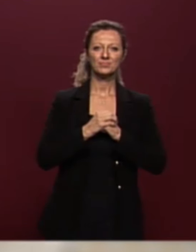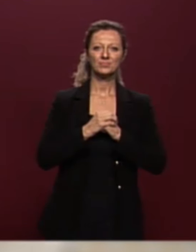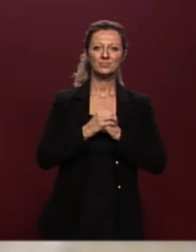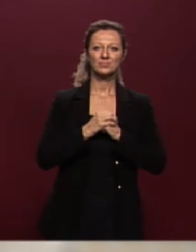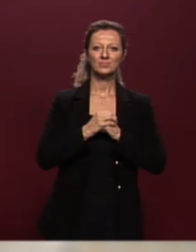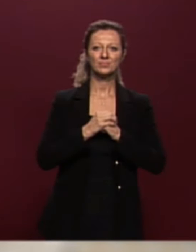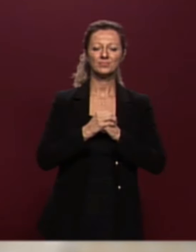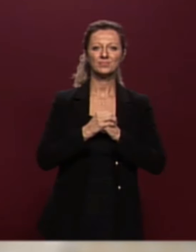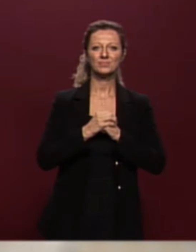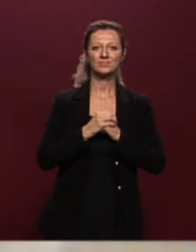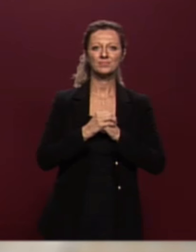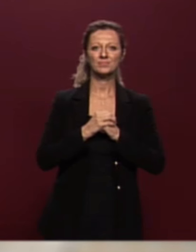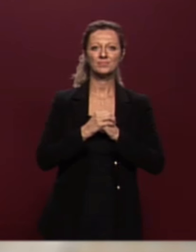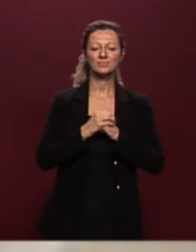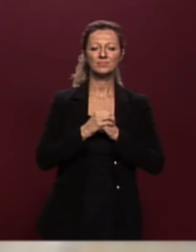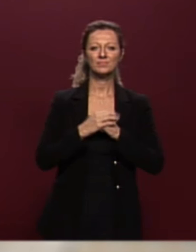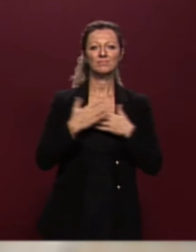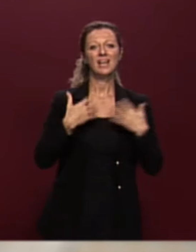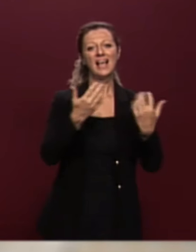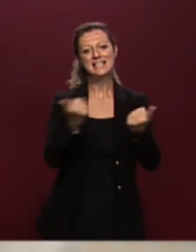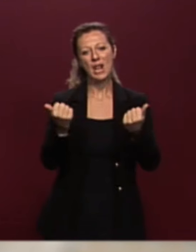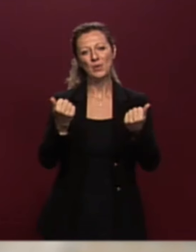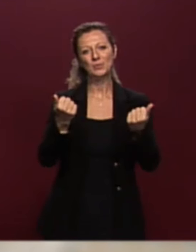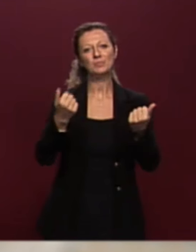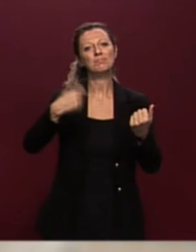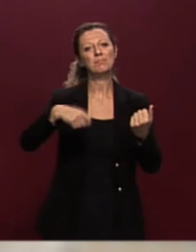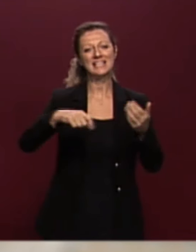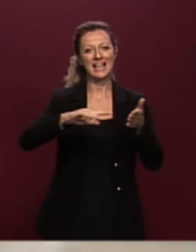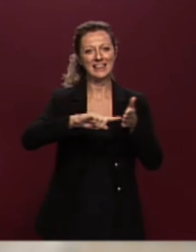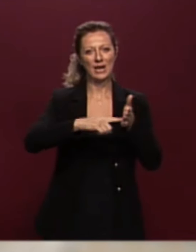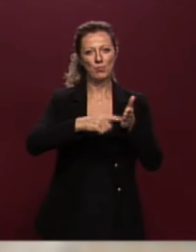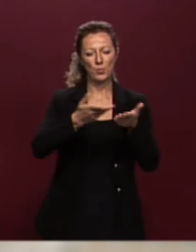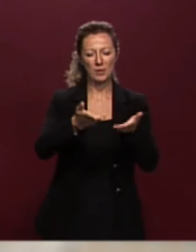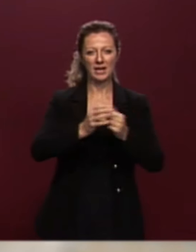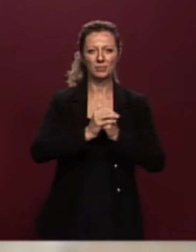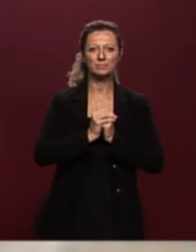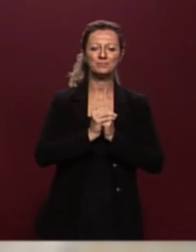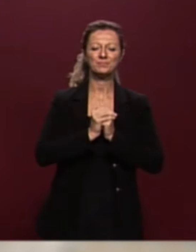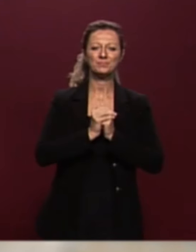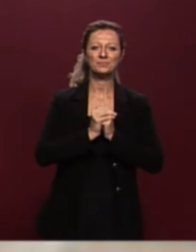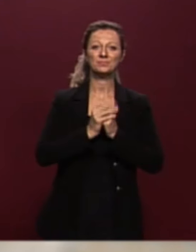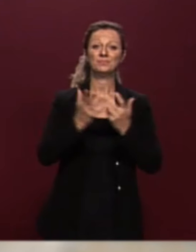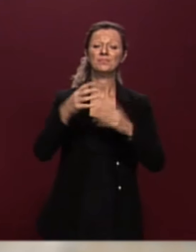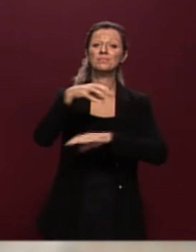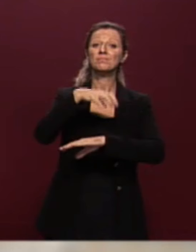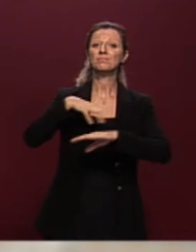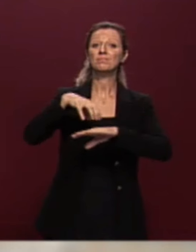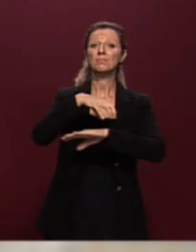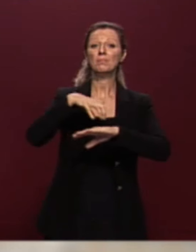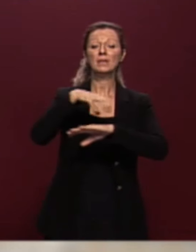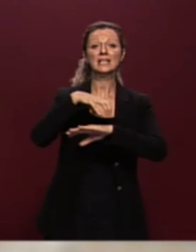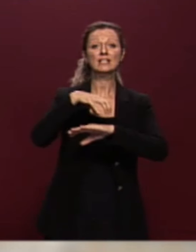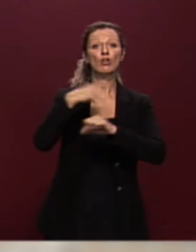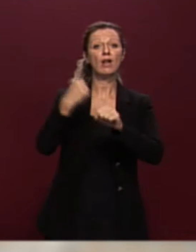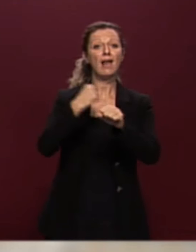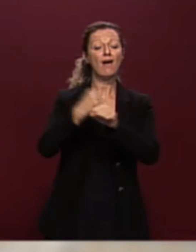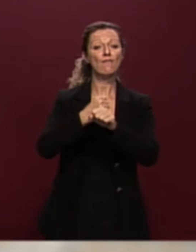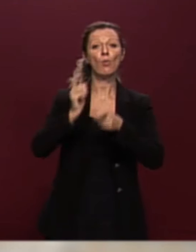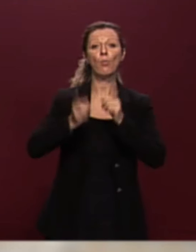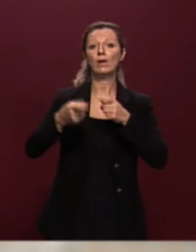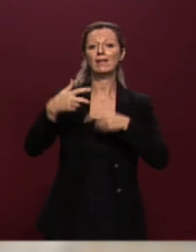Il mio saluto va al Presidente della Repubblica, va al Ministro del Lavoro e delle